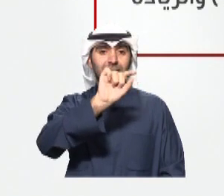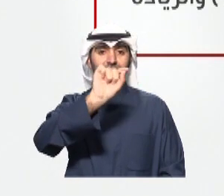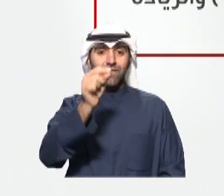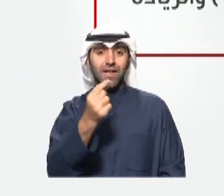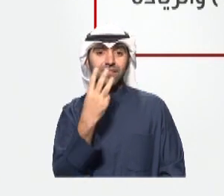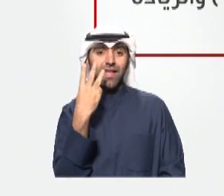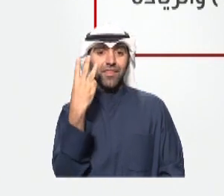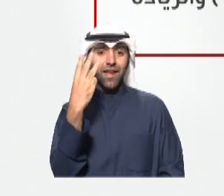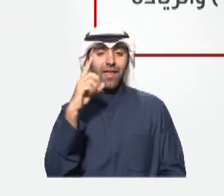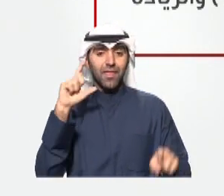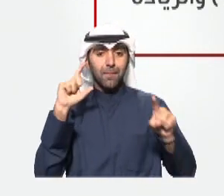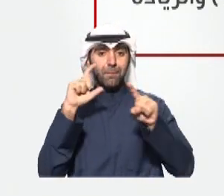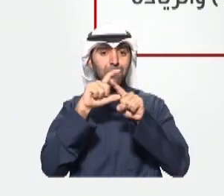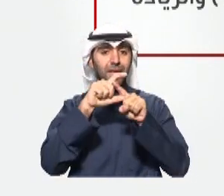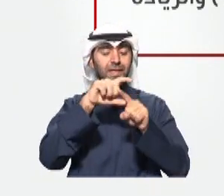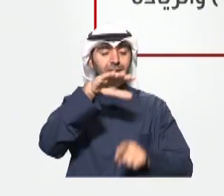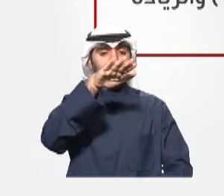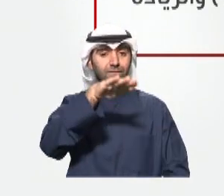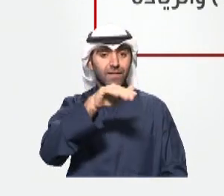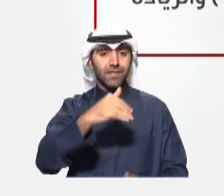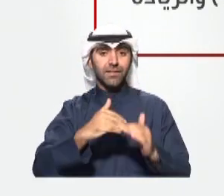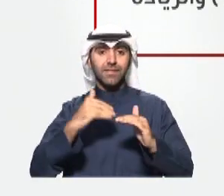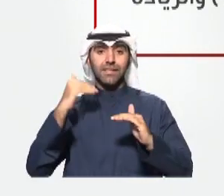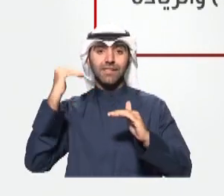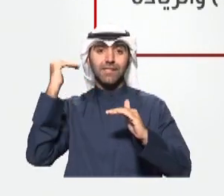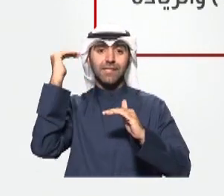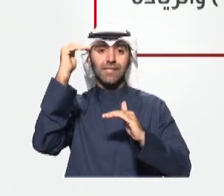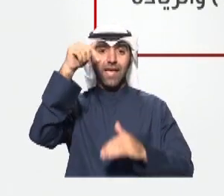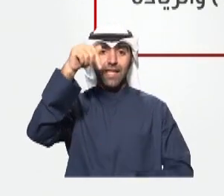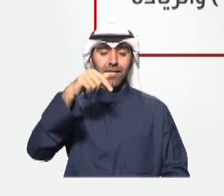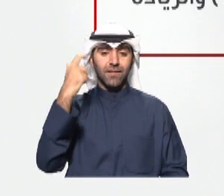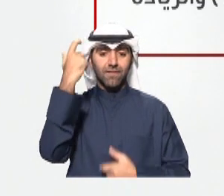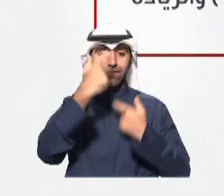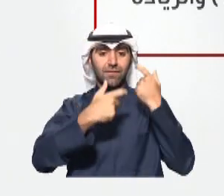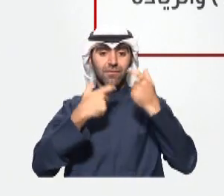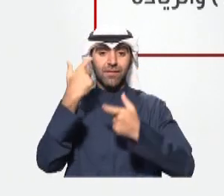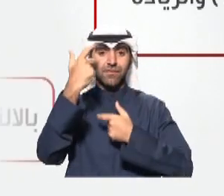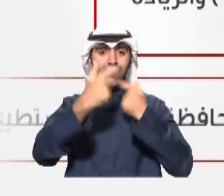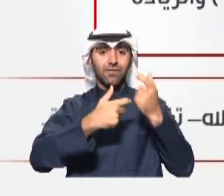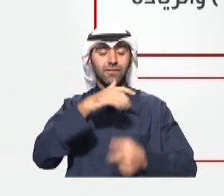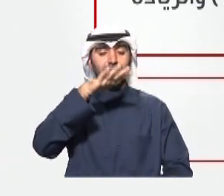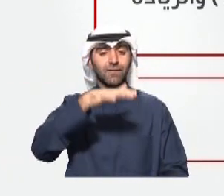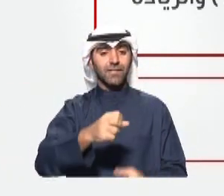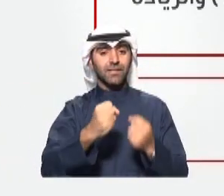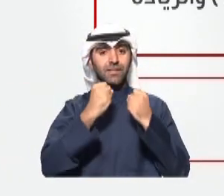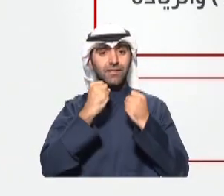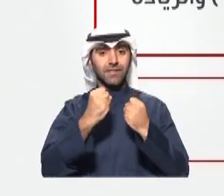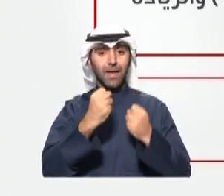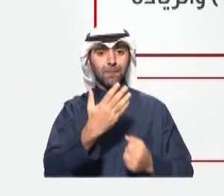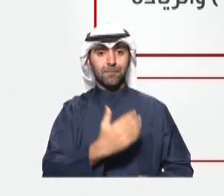أي بزيادة 0.1%، أي أن منحنى الإصابات ما زال في